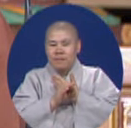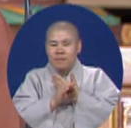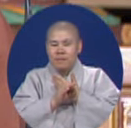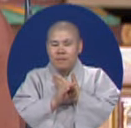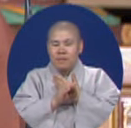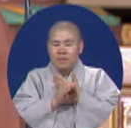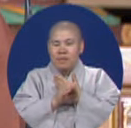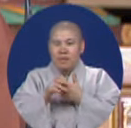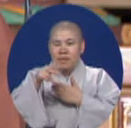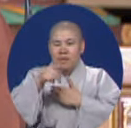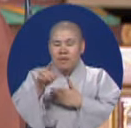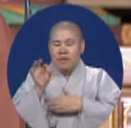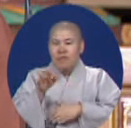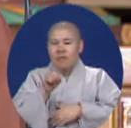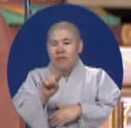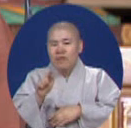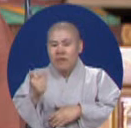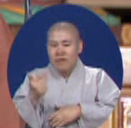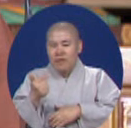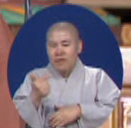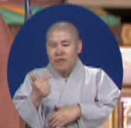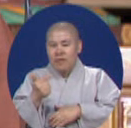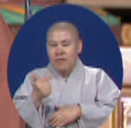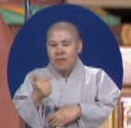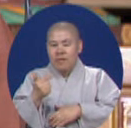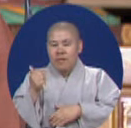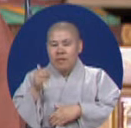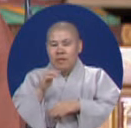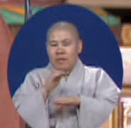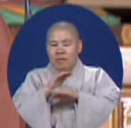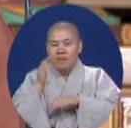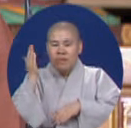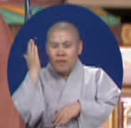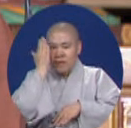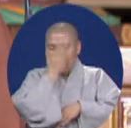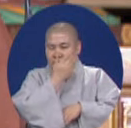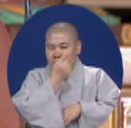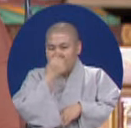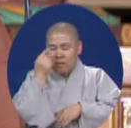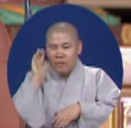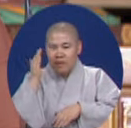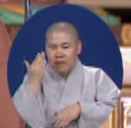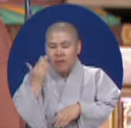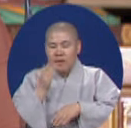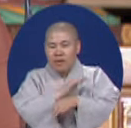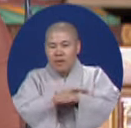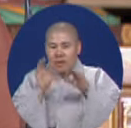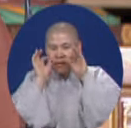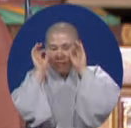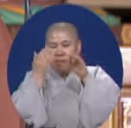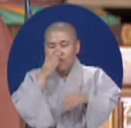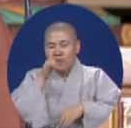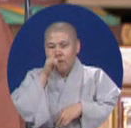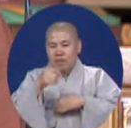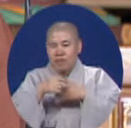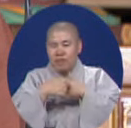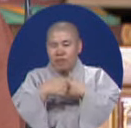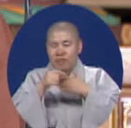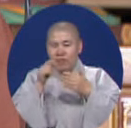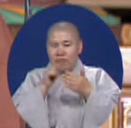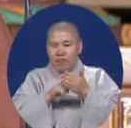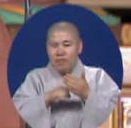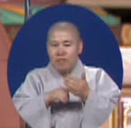이걸 정안이라고 그래요. 정안. 이 맑은 눈이 돼야 잘 보이듯이 마음 안에 뭐 여러 가지가